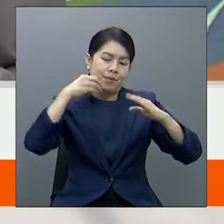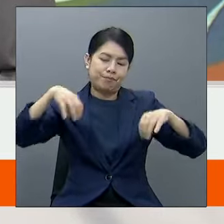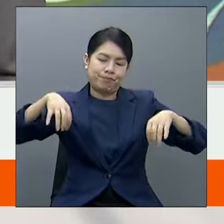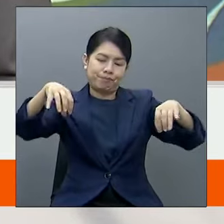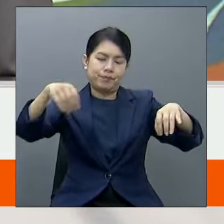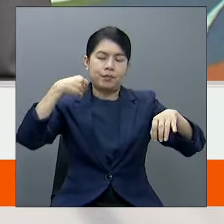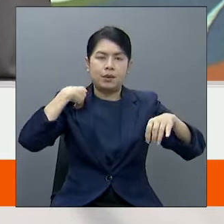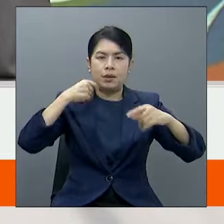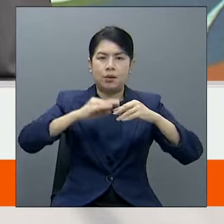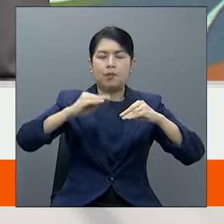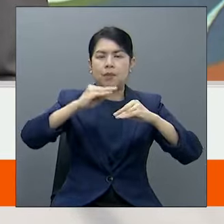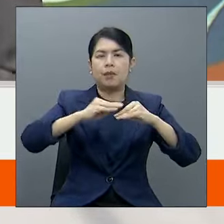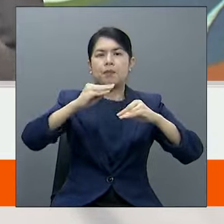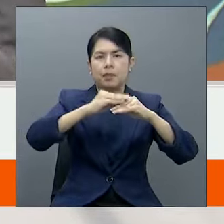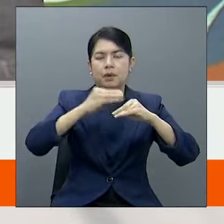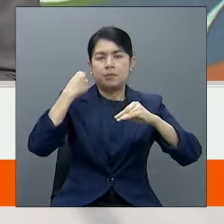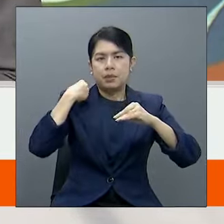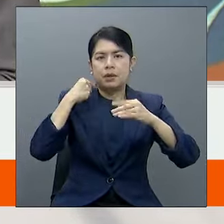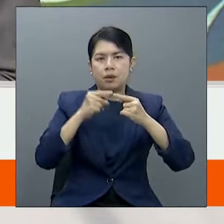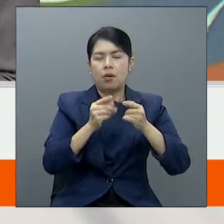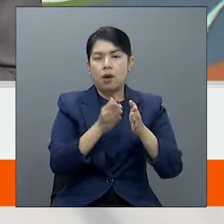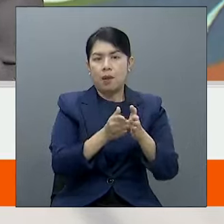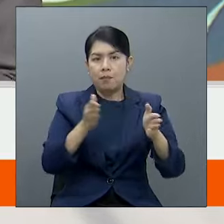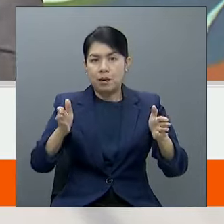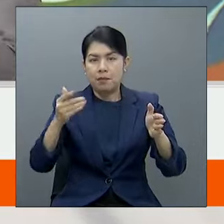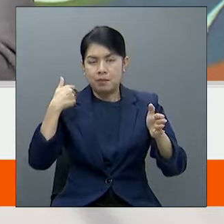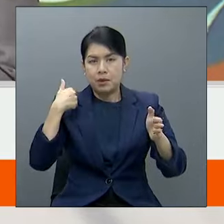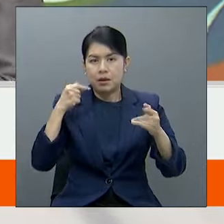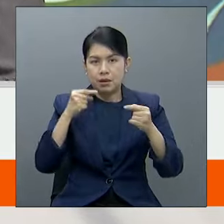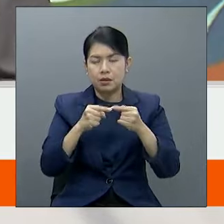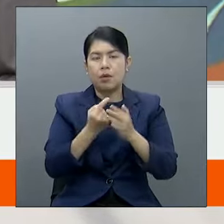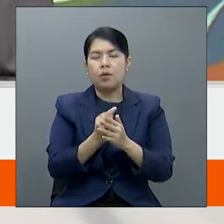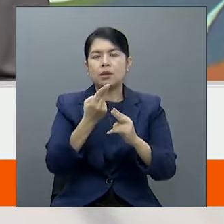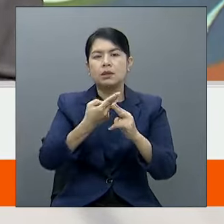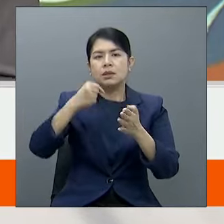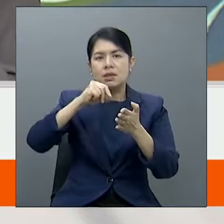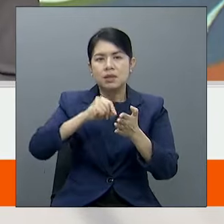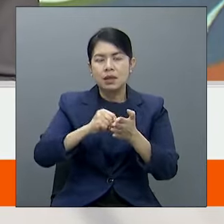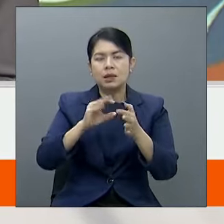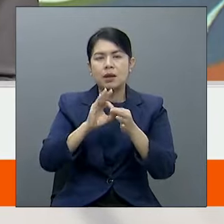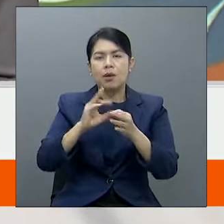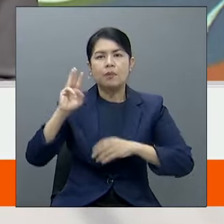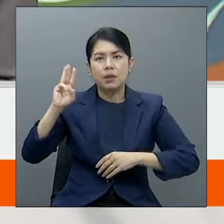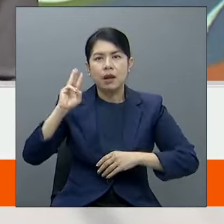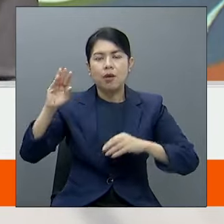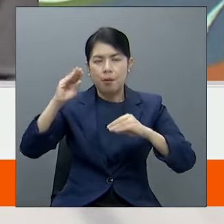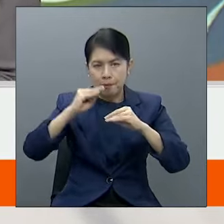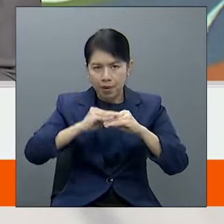ใช้ถนนในบริเวณนี้มากขึ้นก็เลยต้องขยายสัญญาในการขยายเลนด้วยนะคะอาจารย์มองว่าเห